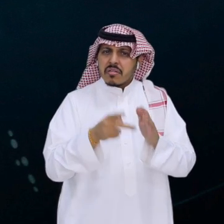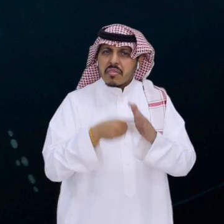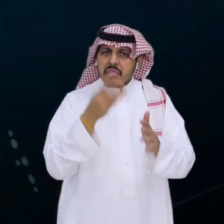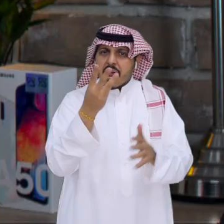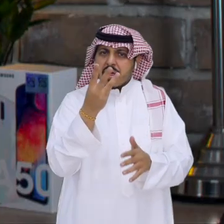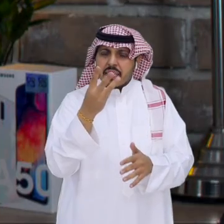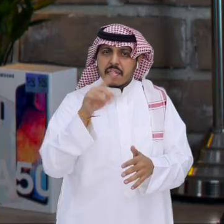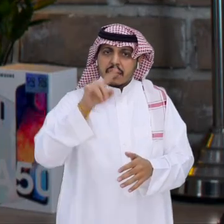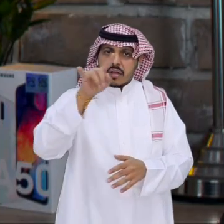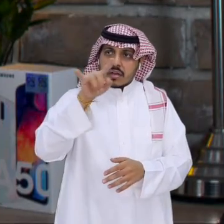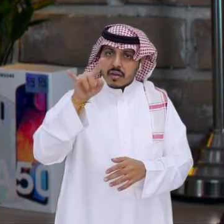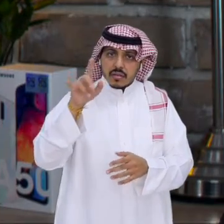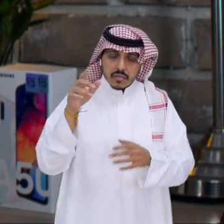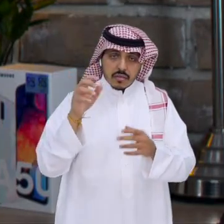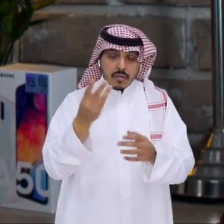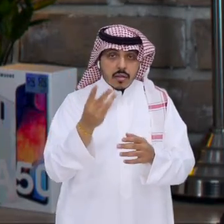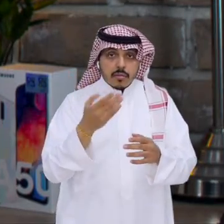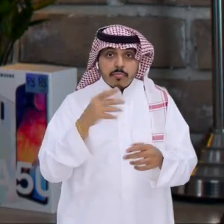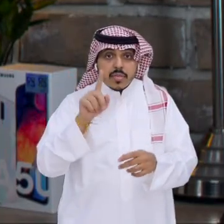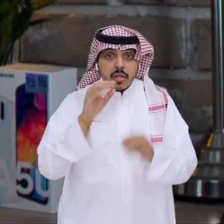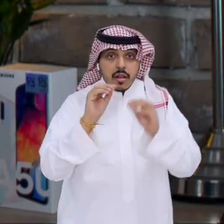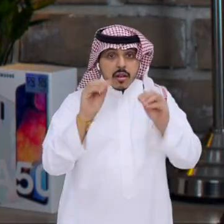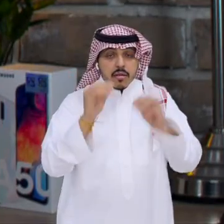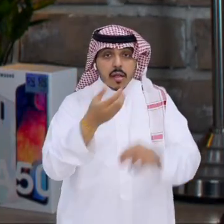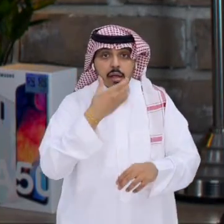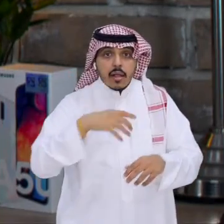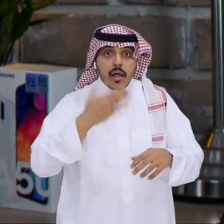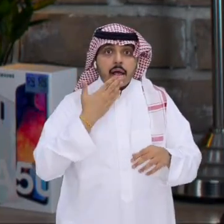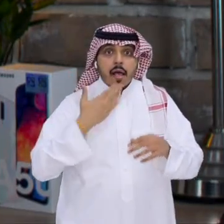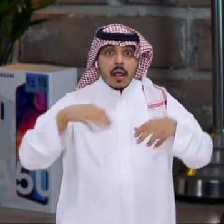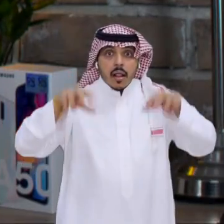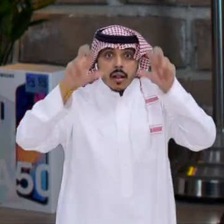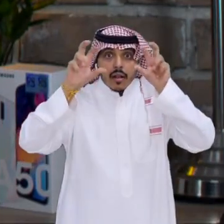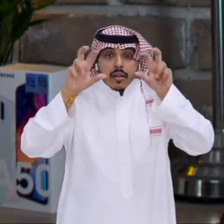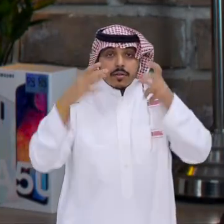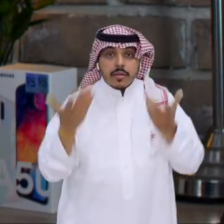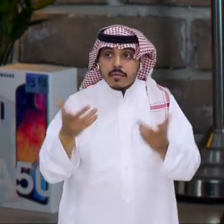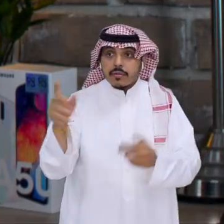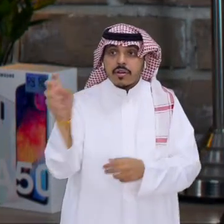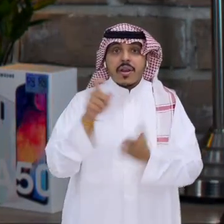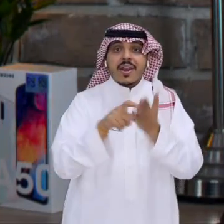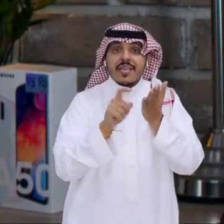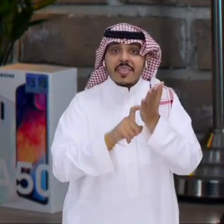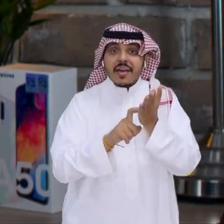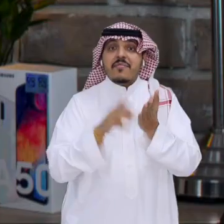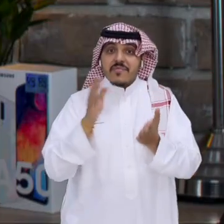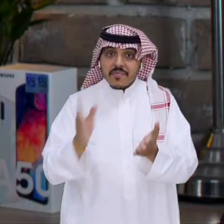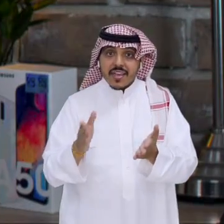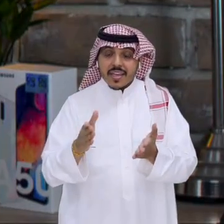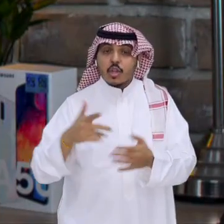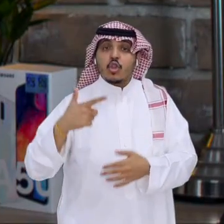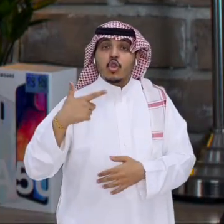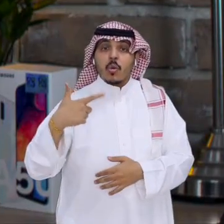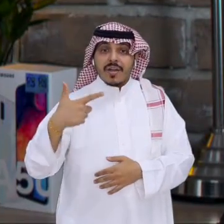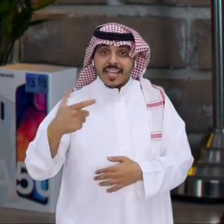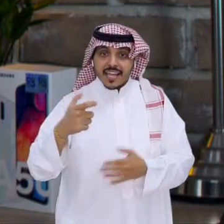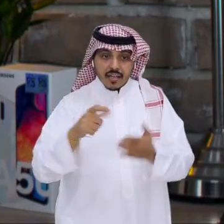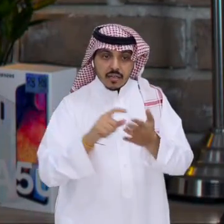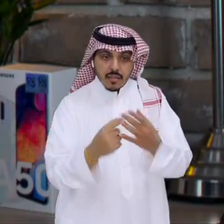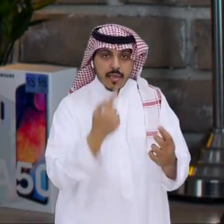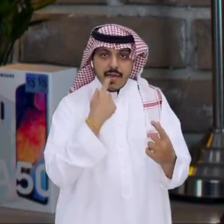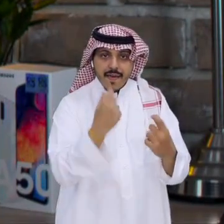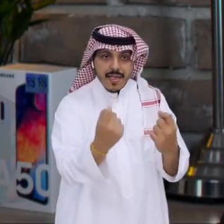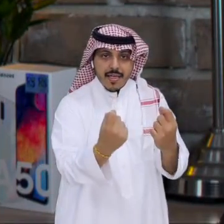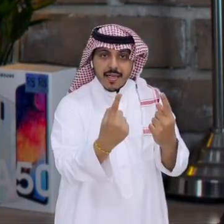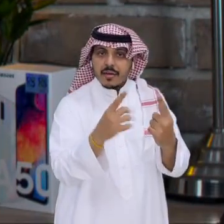نفس الطيارات. ولكن نتكلم على استغرابنا من نفس شركة بوينغ، اللي كان في نظام مهم المفروض هذا النظام يكون إجباري موجود في الطيارة، ولكن